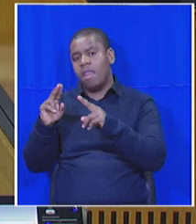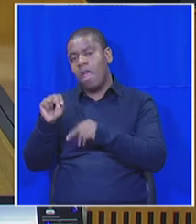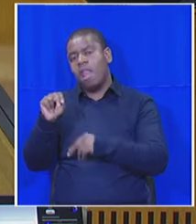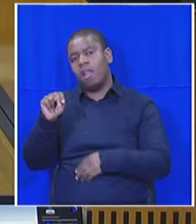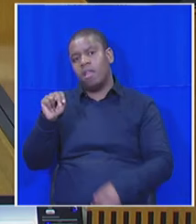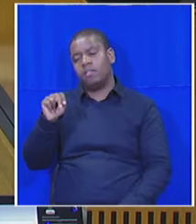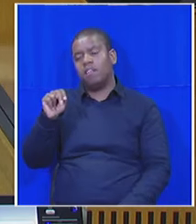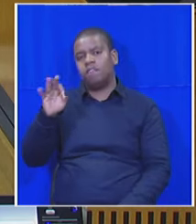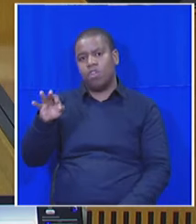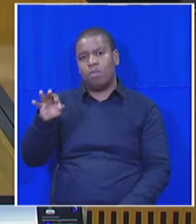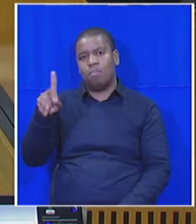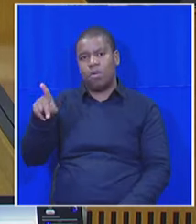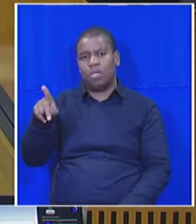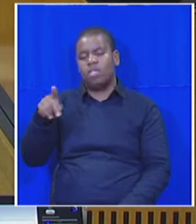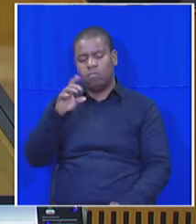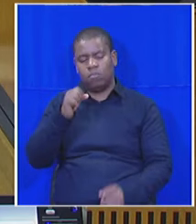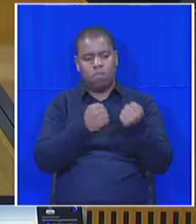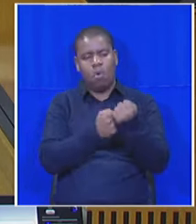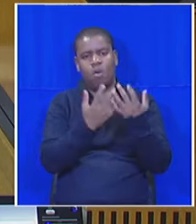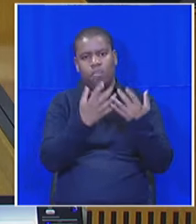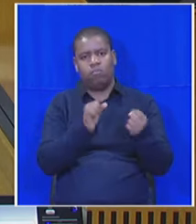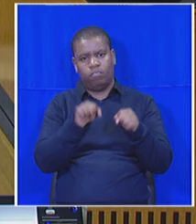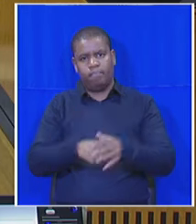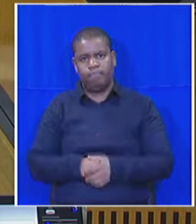budget. Thank you. The ANC.